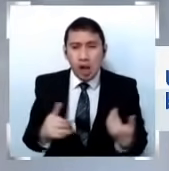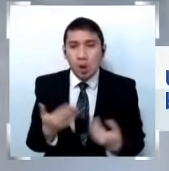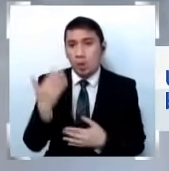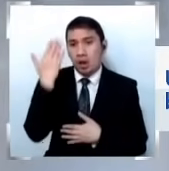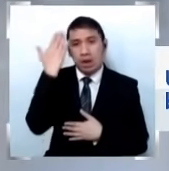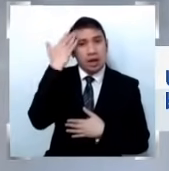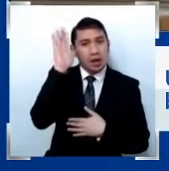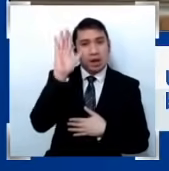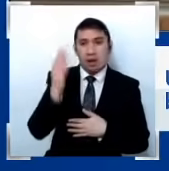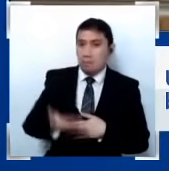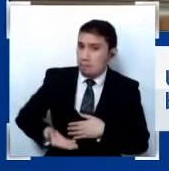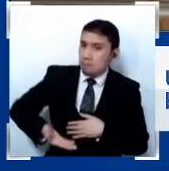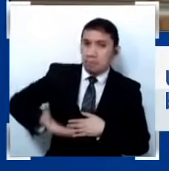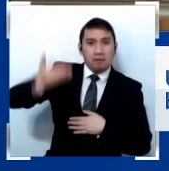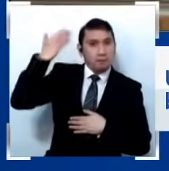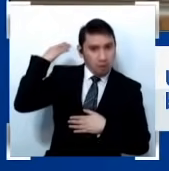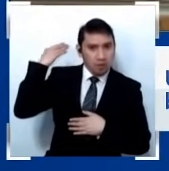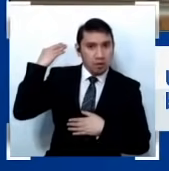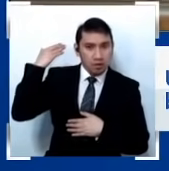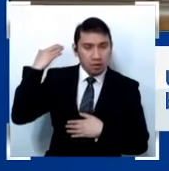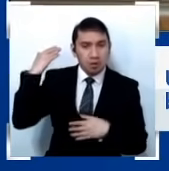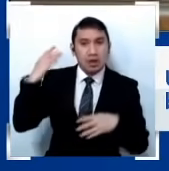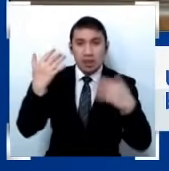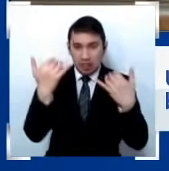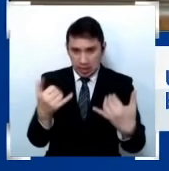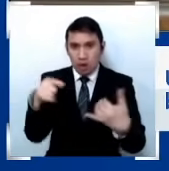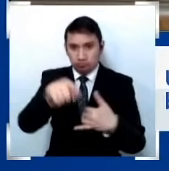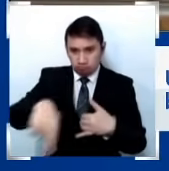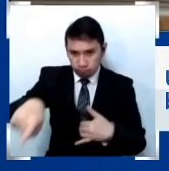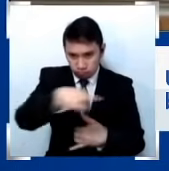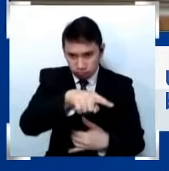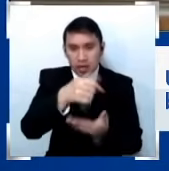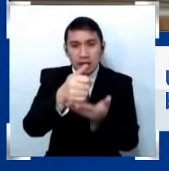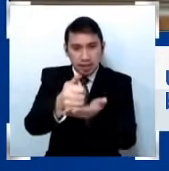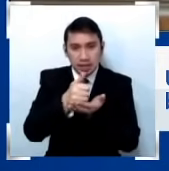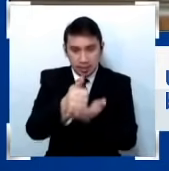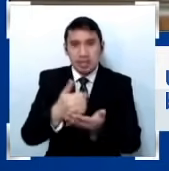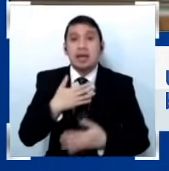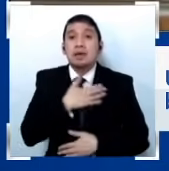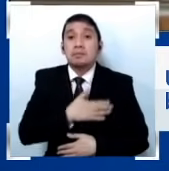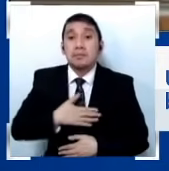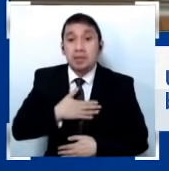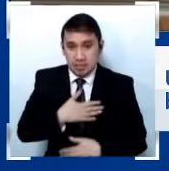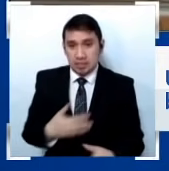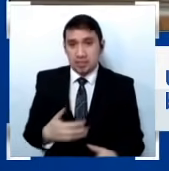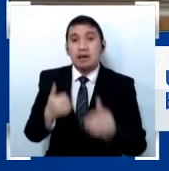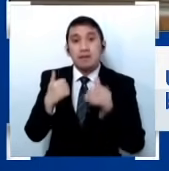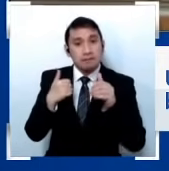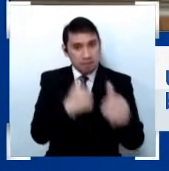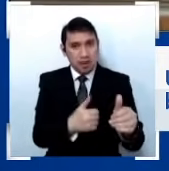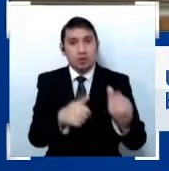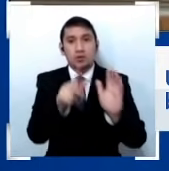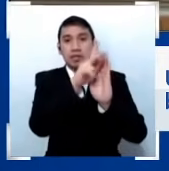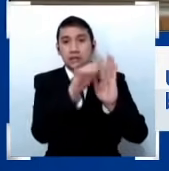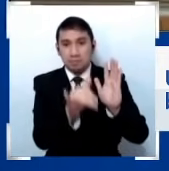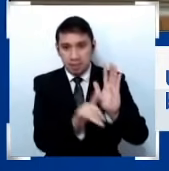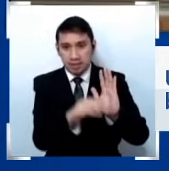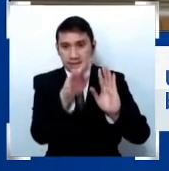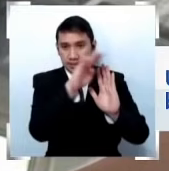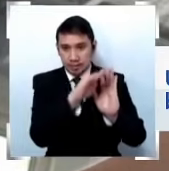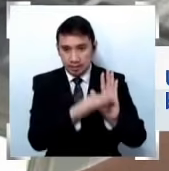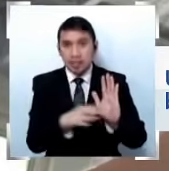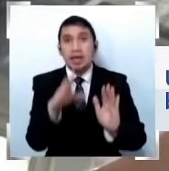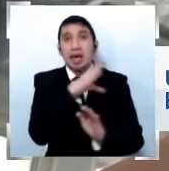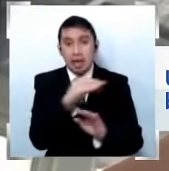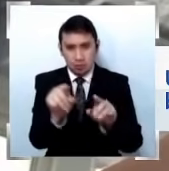ating mga ospital. Magtulong-tulong po tayo, please comply with the minimum public health standards and please have yourselves